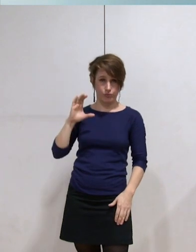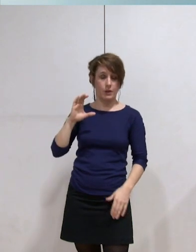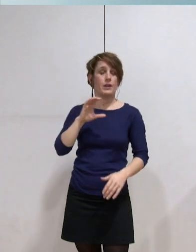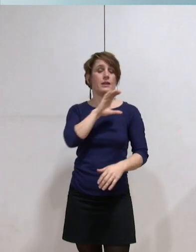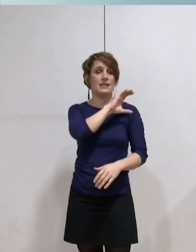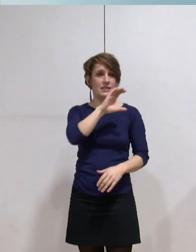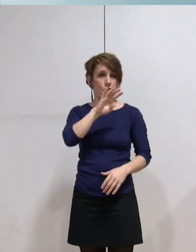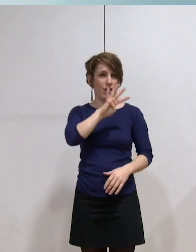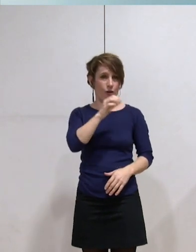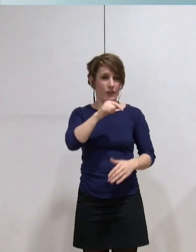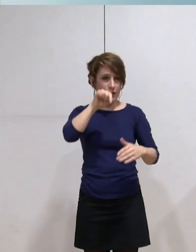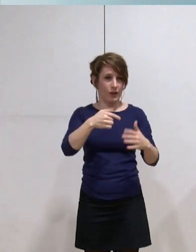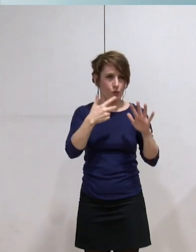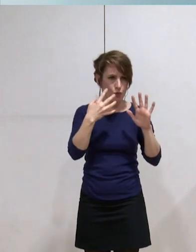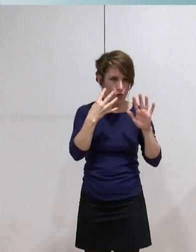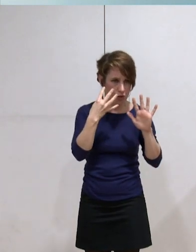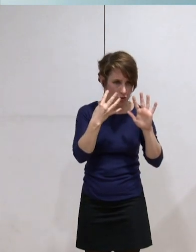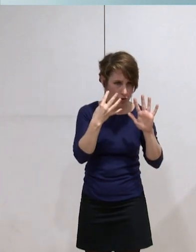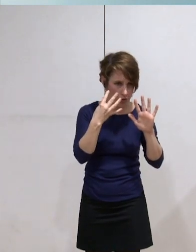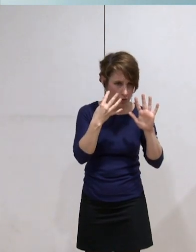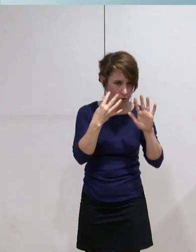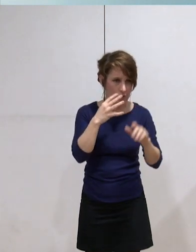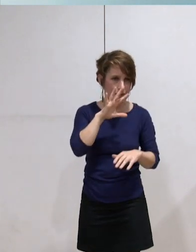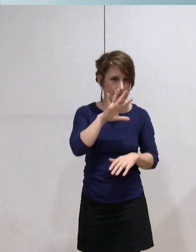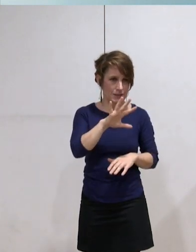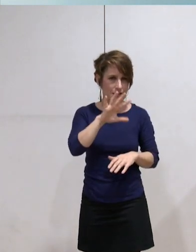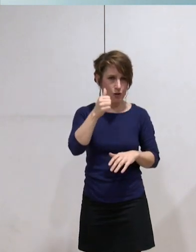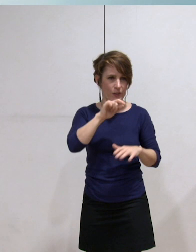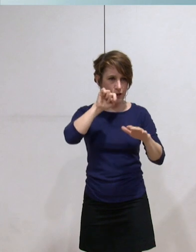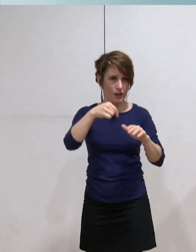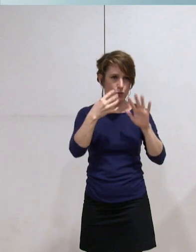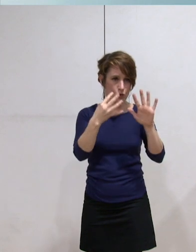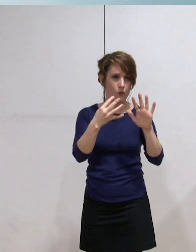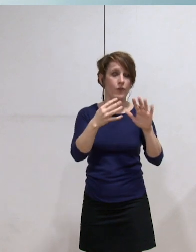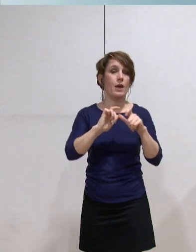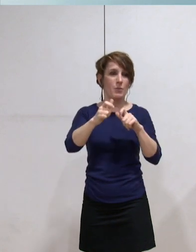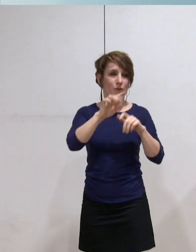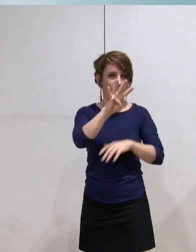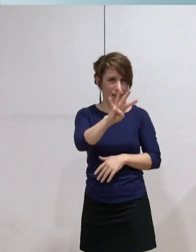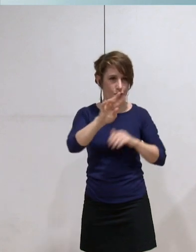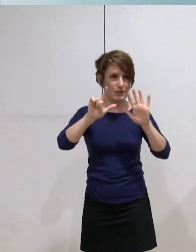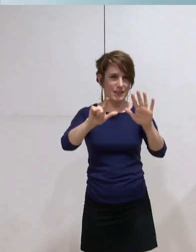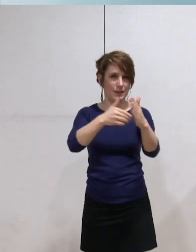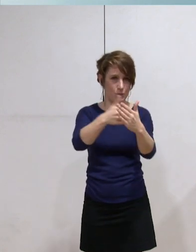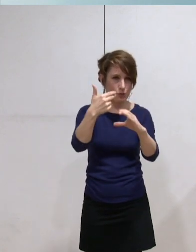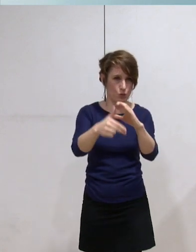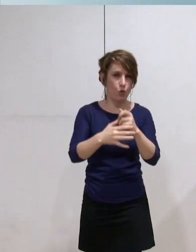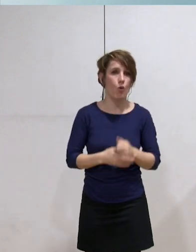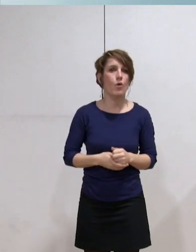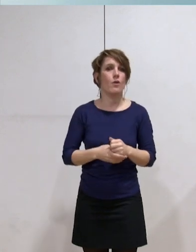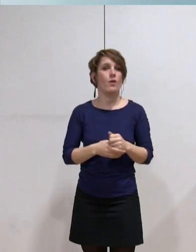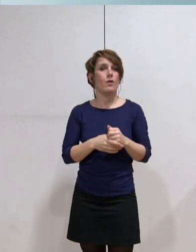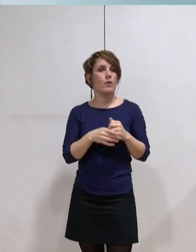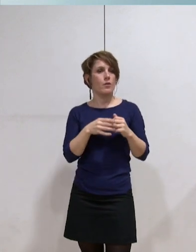51,9 à 39,7 million d'euros et les dotation de l'État passe de 38,1 million d'euros à